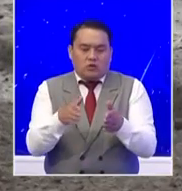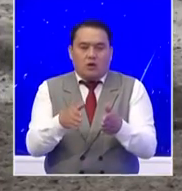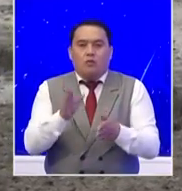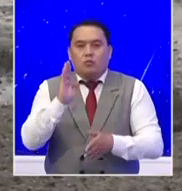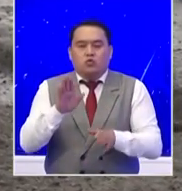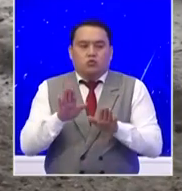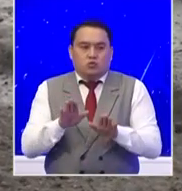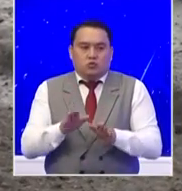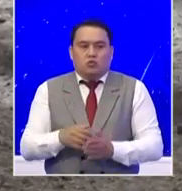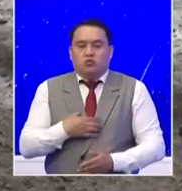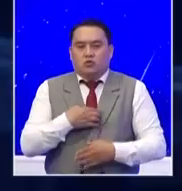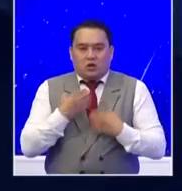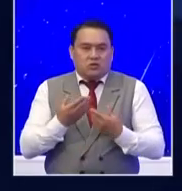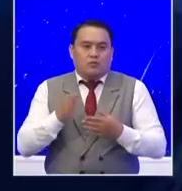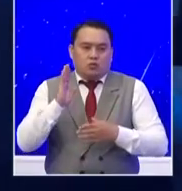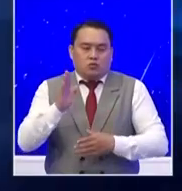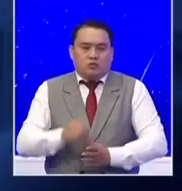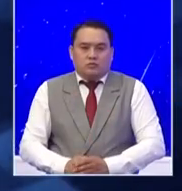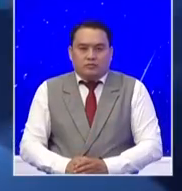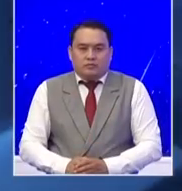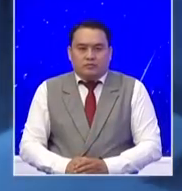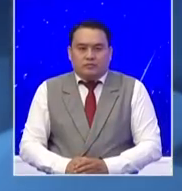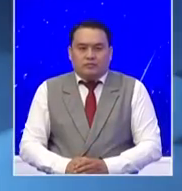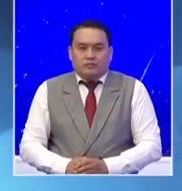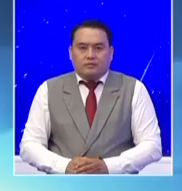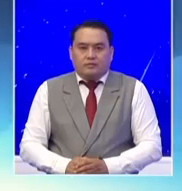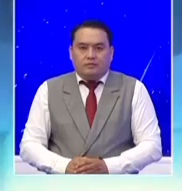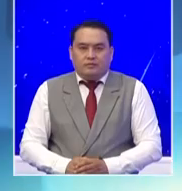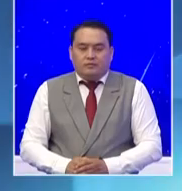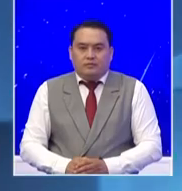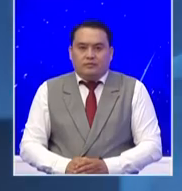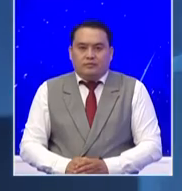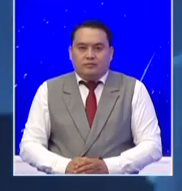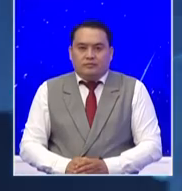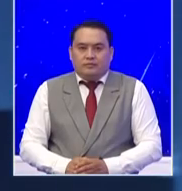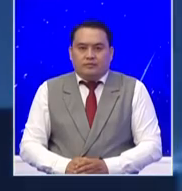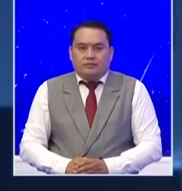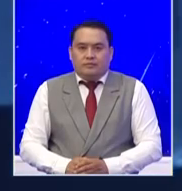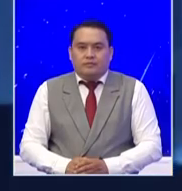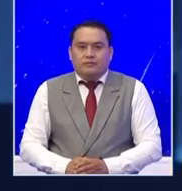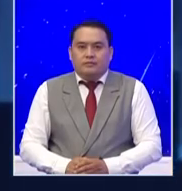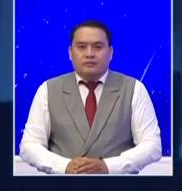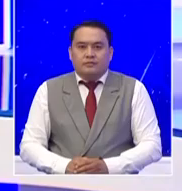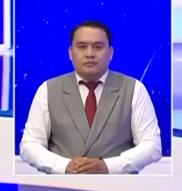будет только мечтать, говорят они. Еламан Раймбеков, Курманжан Касымжанұлы, Аманжол Жункешев, телеканал ЖТСУ.